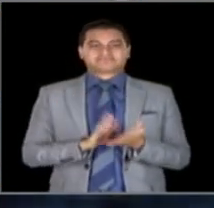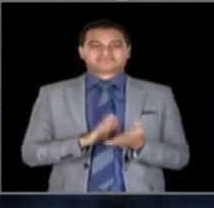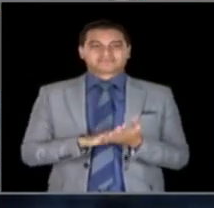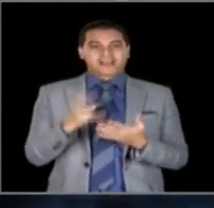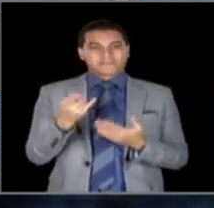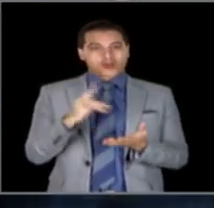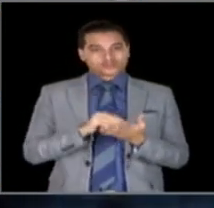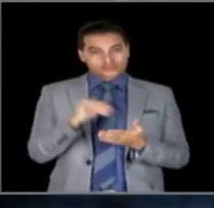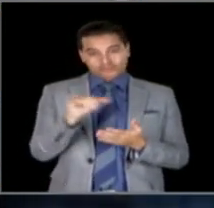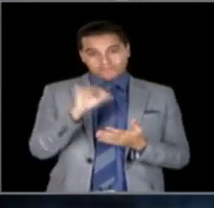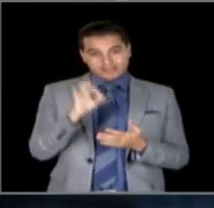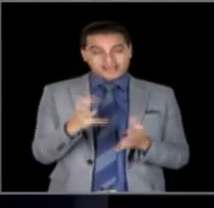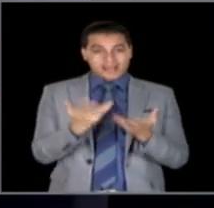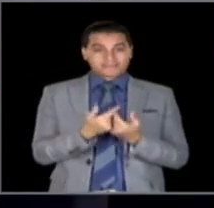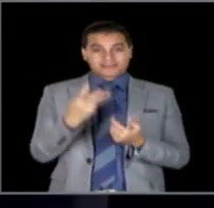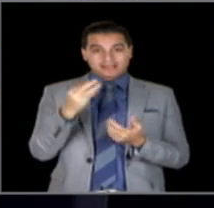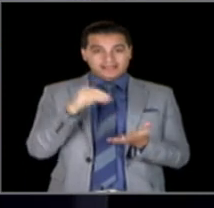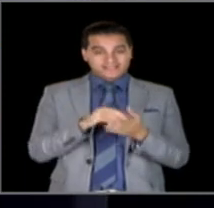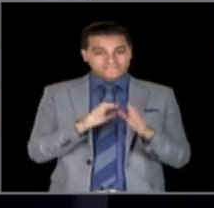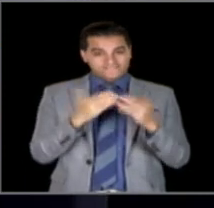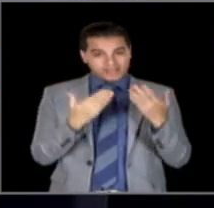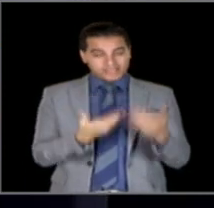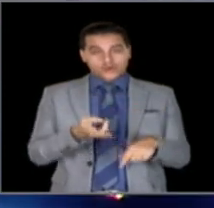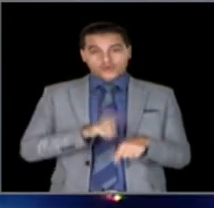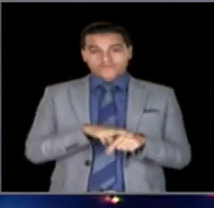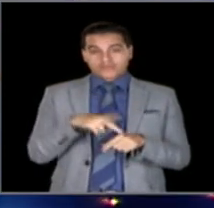10 نقط مهمين جدا، 30 للأندلس،